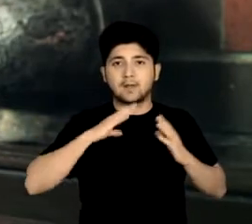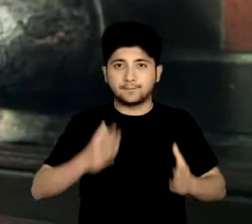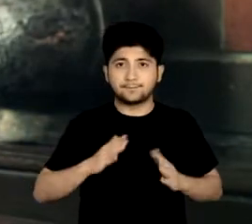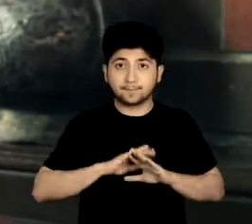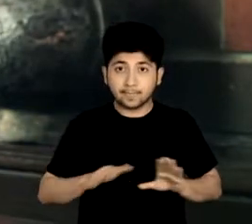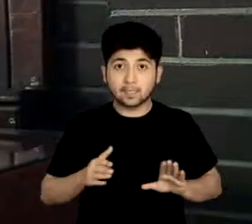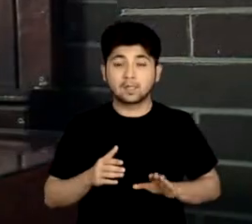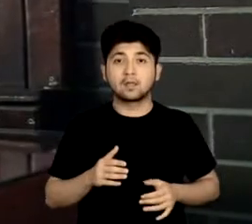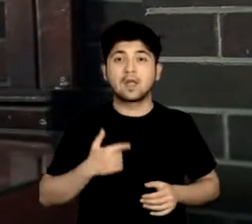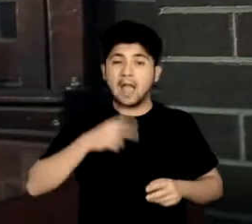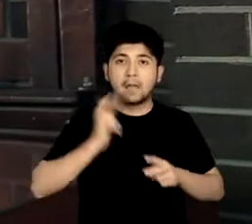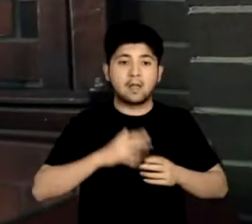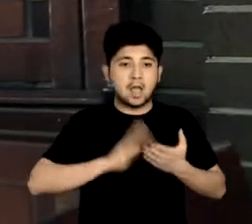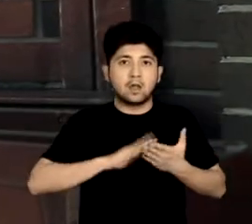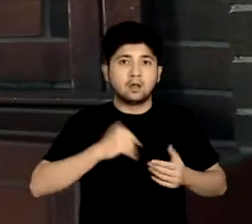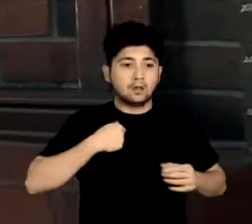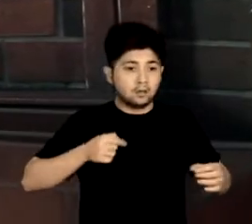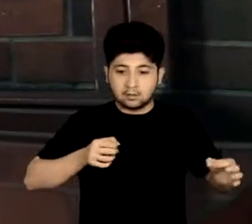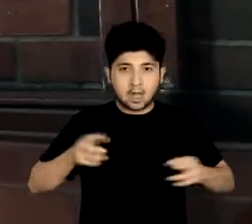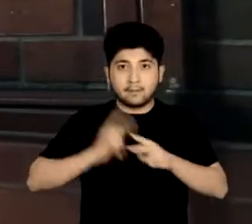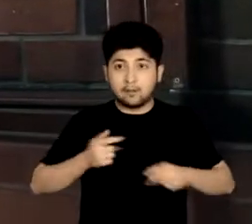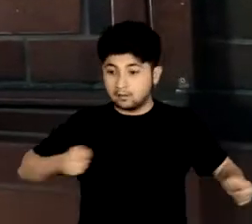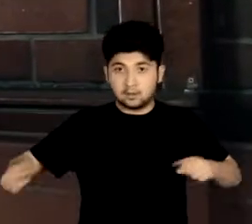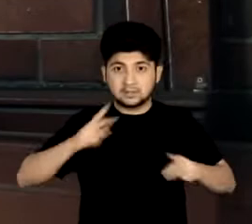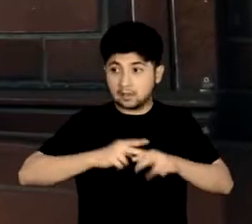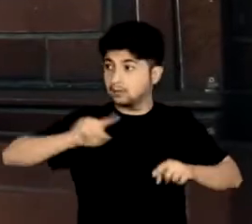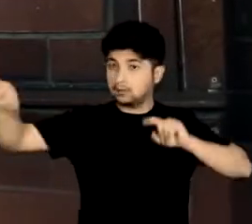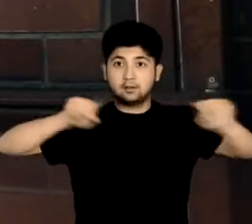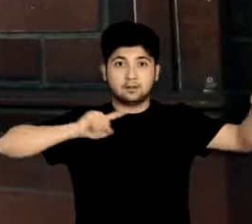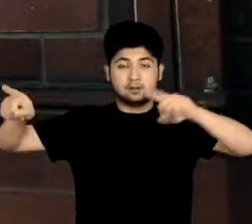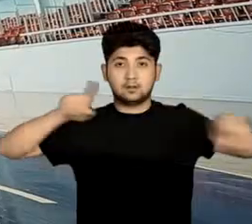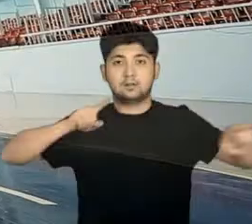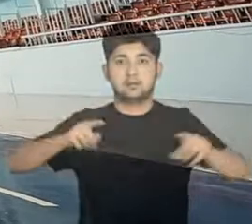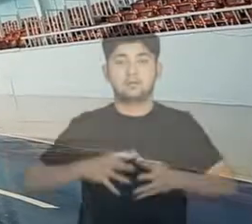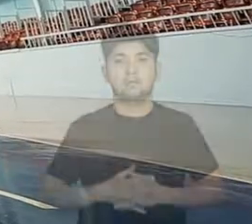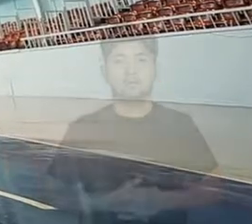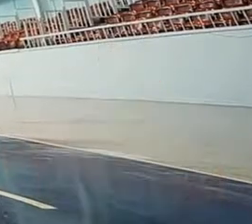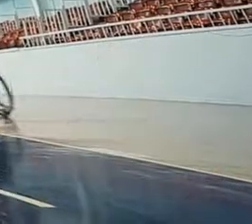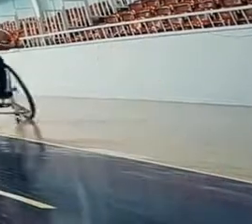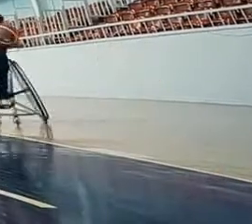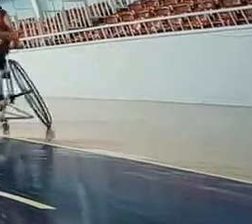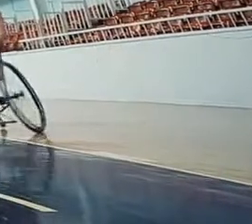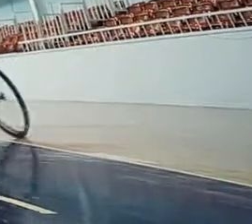Topu kaptık. Hemen arkadaşlarım koordinasyon etmeye başlamış. Sen buraya, ben buraya.